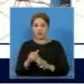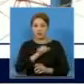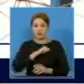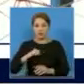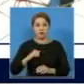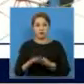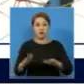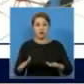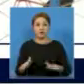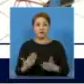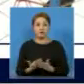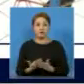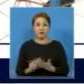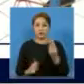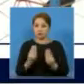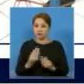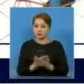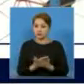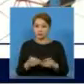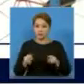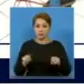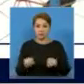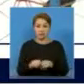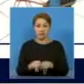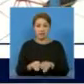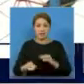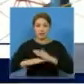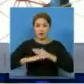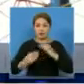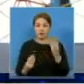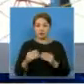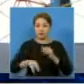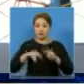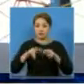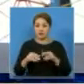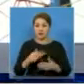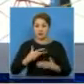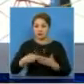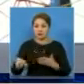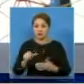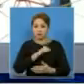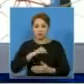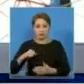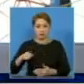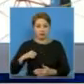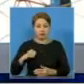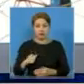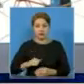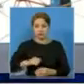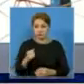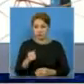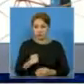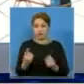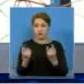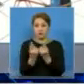өзіміздің балдарымыз, ауылдың балдары ойнасын деп осындай ойын алаңын салып бердік. Материалдарын сатып алып, өзіміздің құрдасымыз